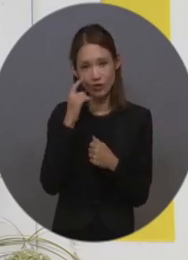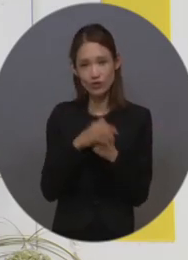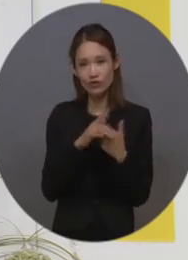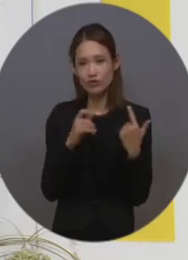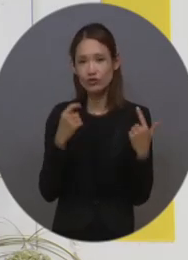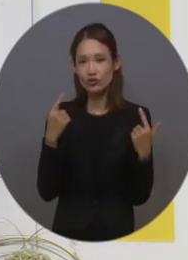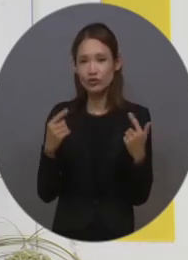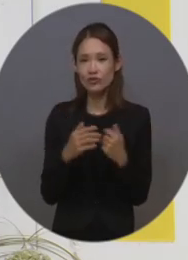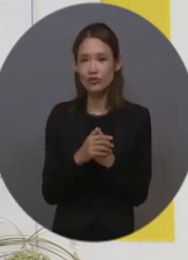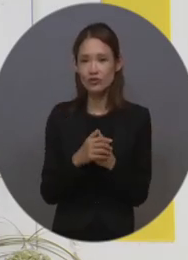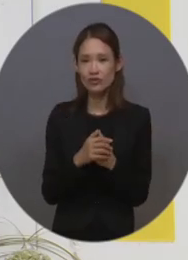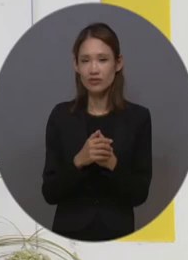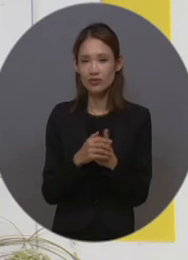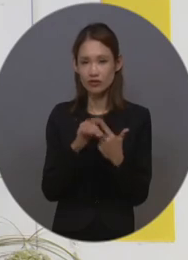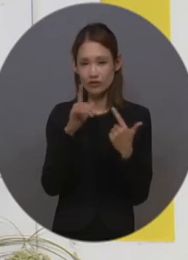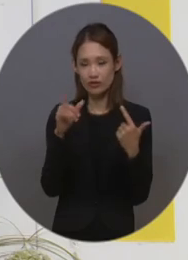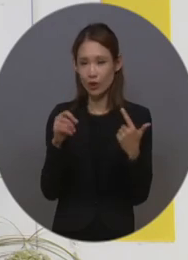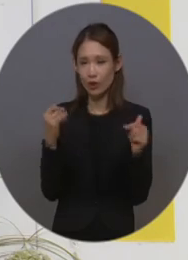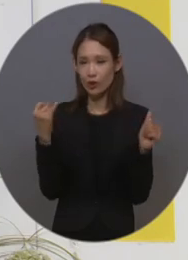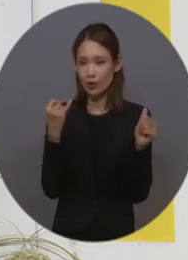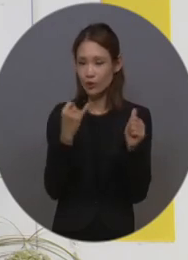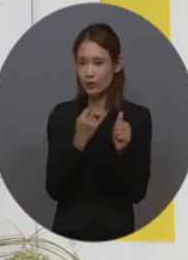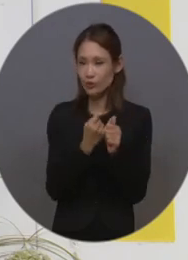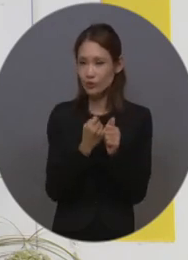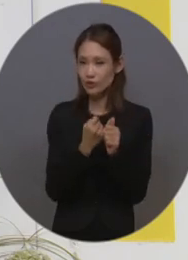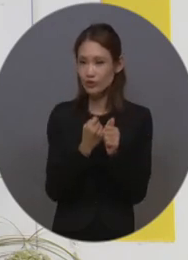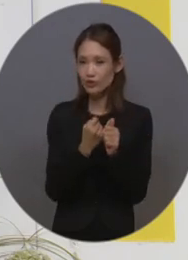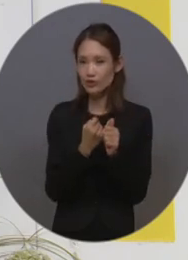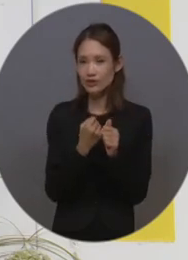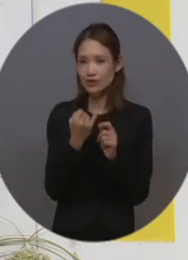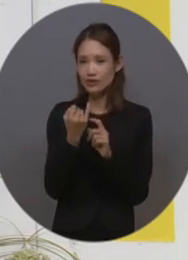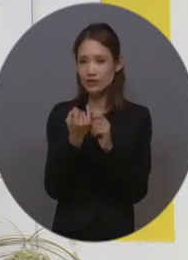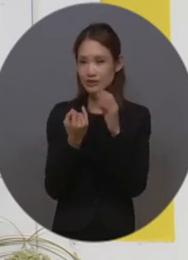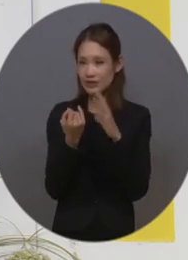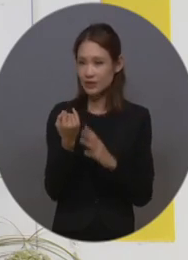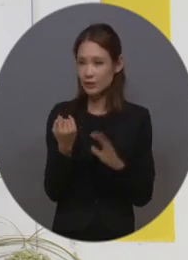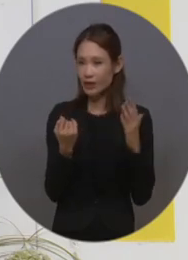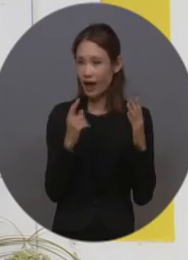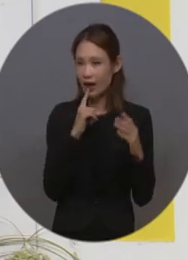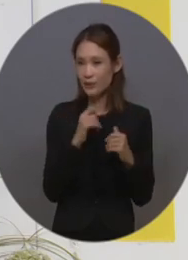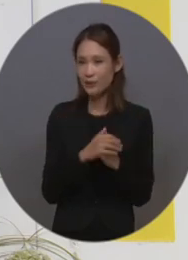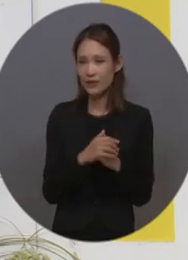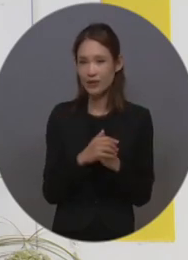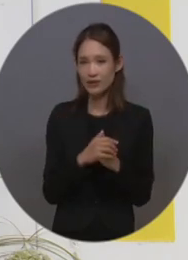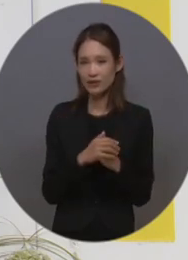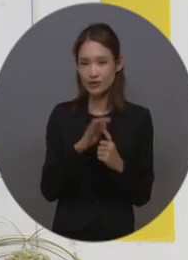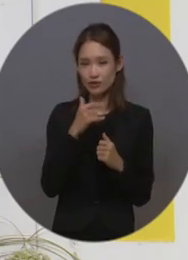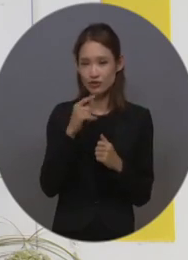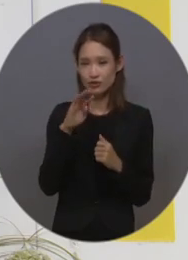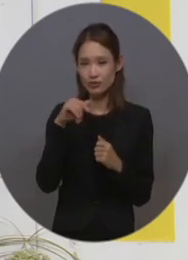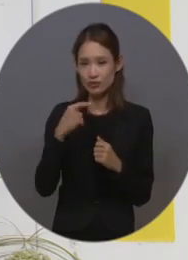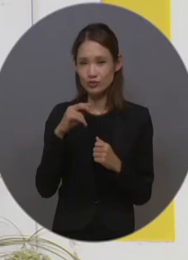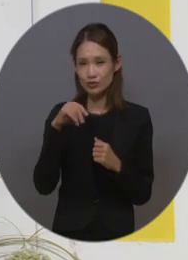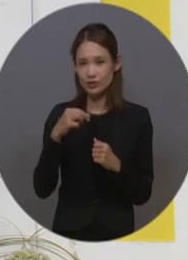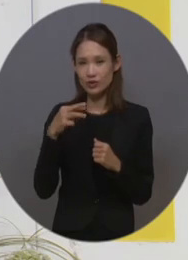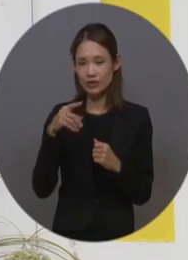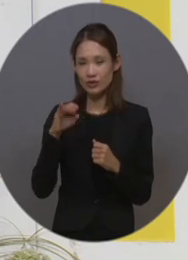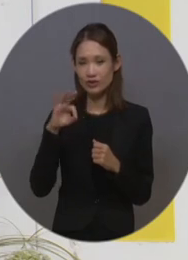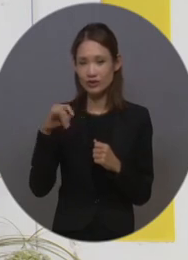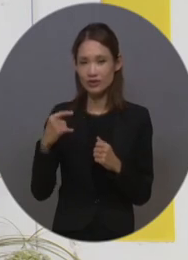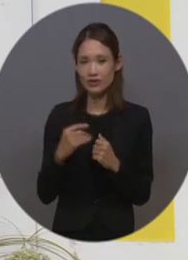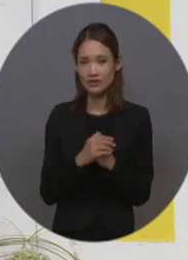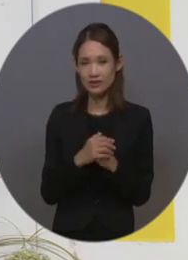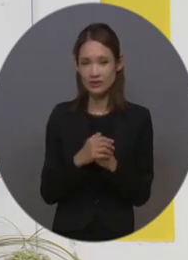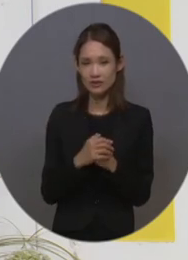됐냐면, 근데 6월 달에 결혼하는 신부는 잘 된다. 영어에 네. June Bride라는 말이 있더라고요. 네.